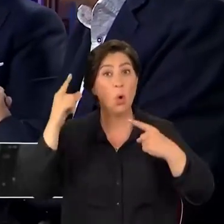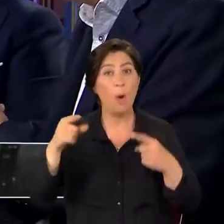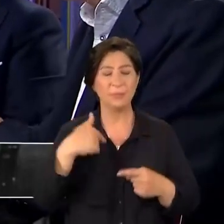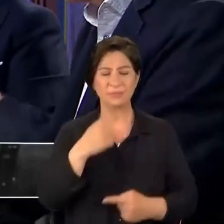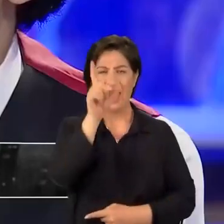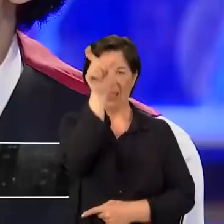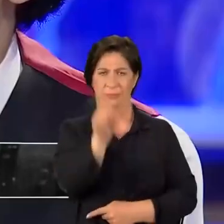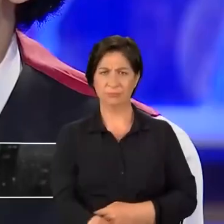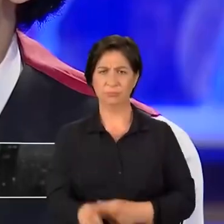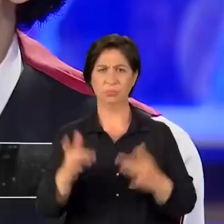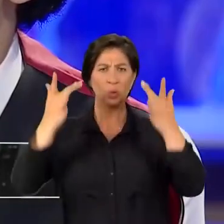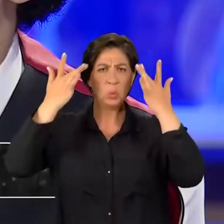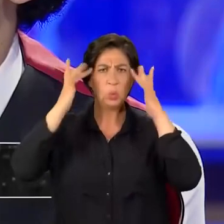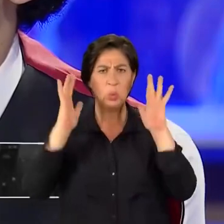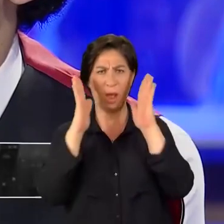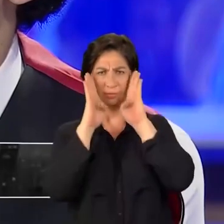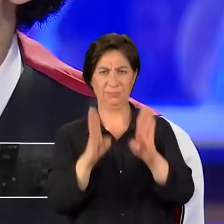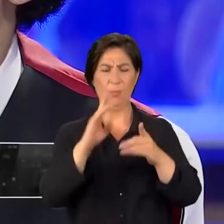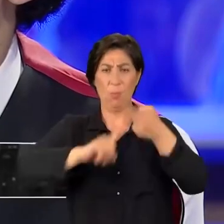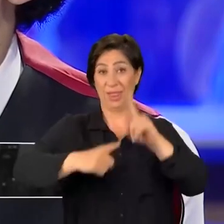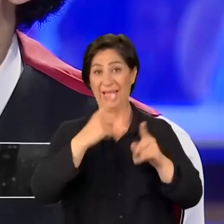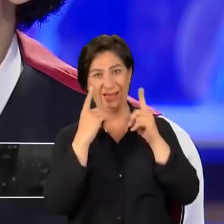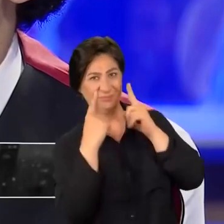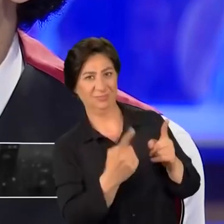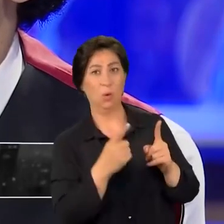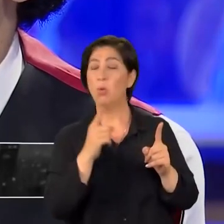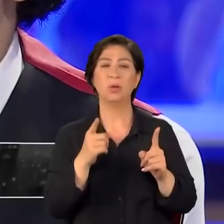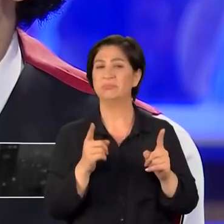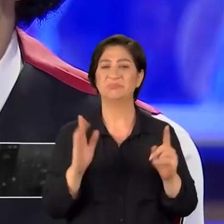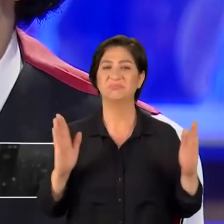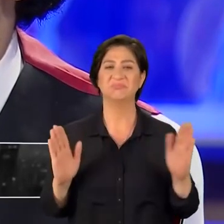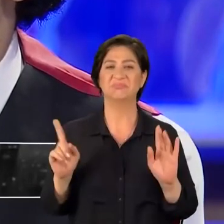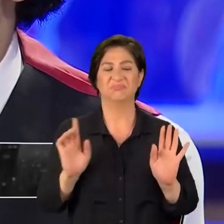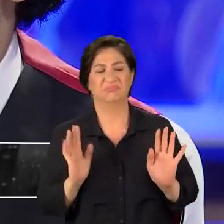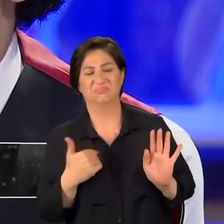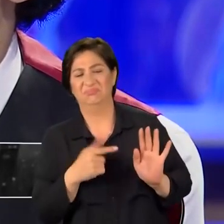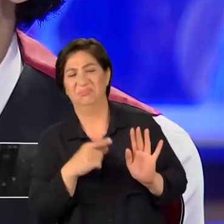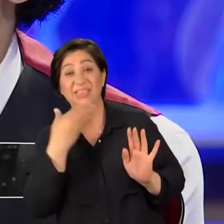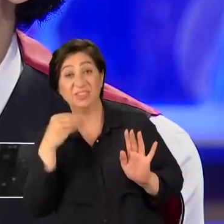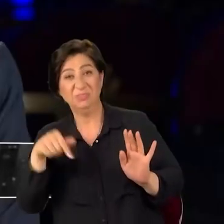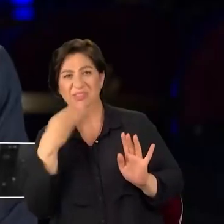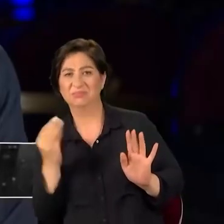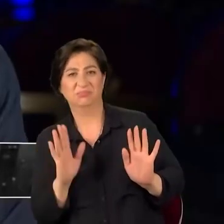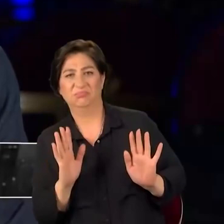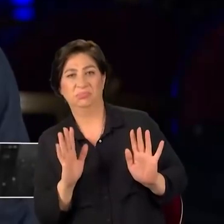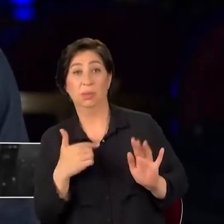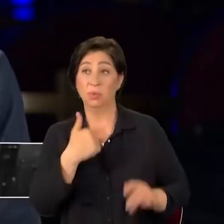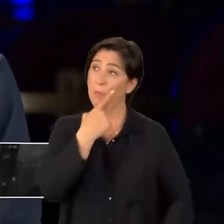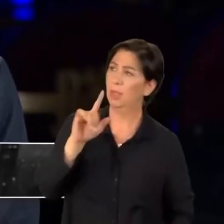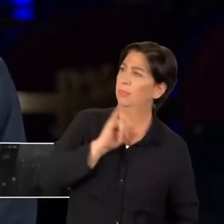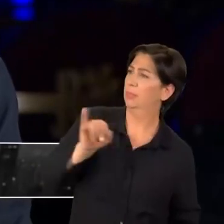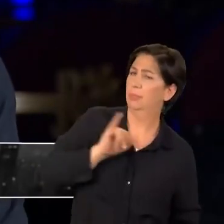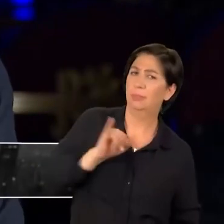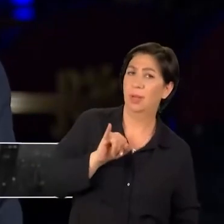tipçi kültüre dayalı siyaset yapısı onlara aykırı geliyor. Biz buradan bakarak onları eleştiriyoruz.